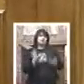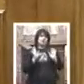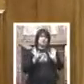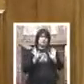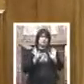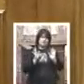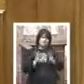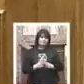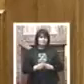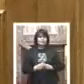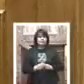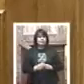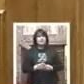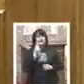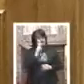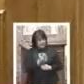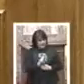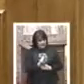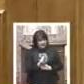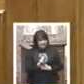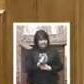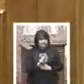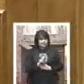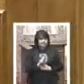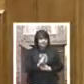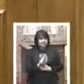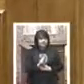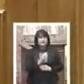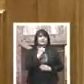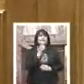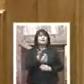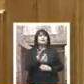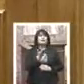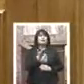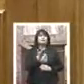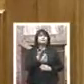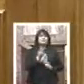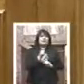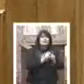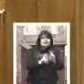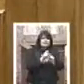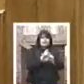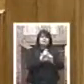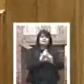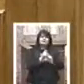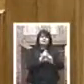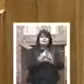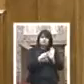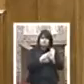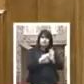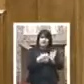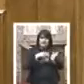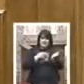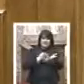υπηρετήσει. Γιατί είναι προφανές ότι όχι μόνο δεν δημιουργεί προϋποθέσεις για περισσότερη δικαιοσύνη, αλλά